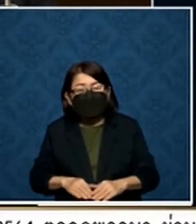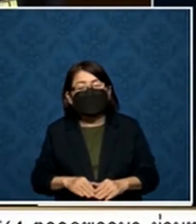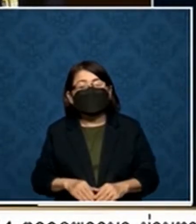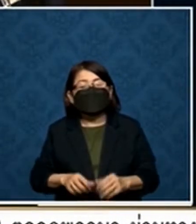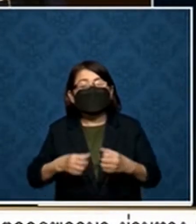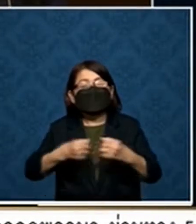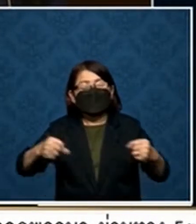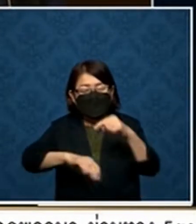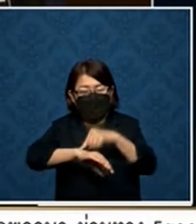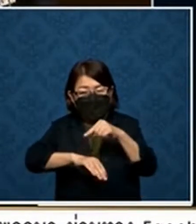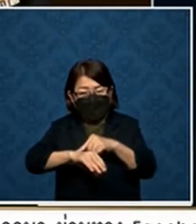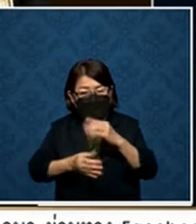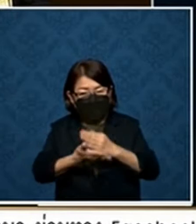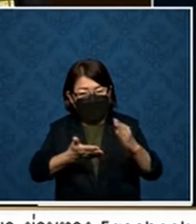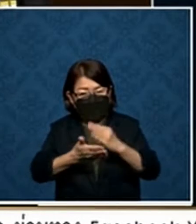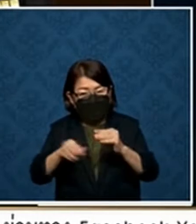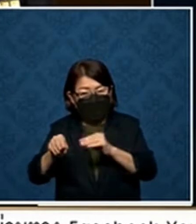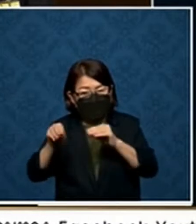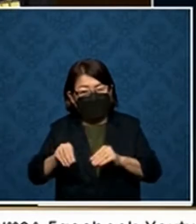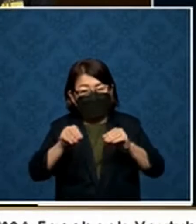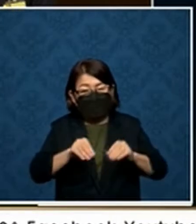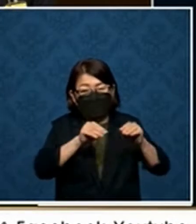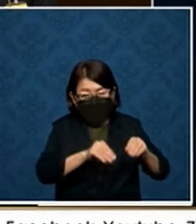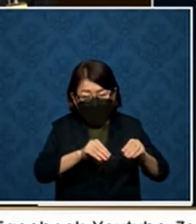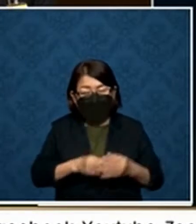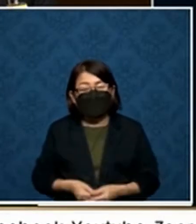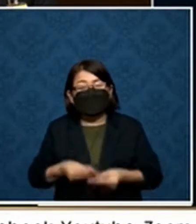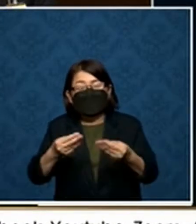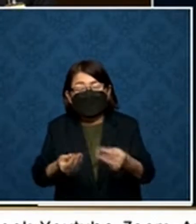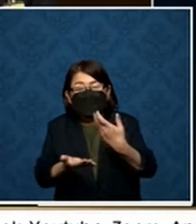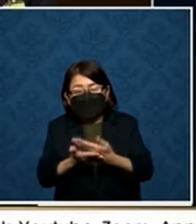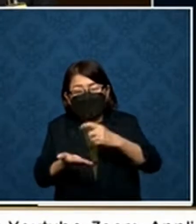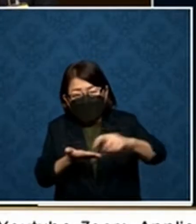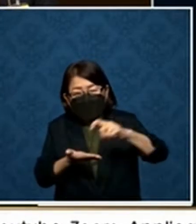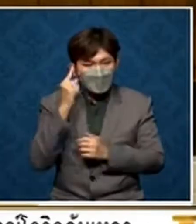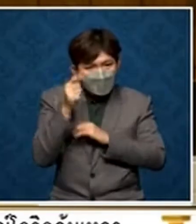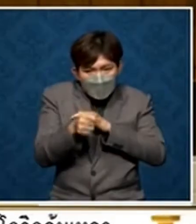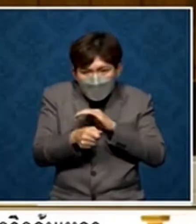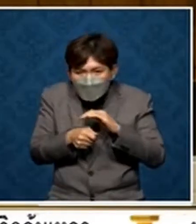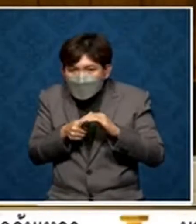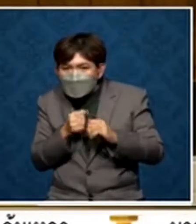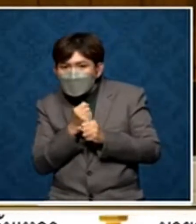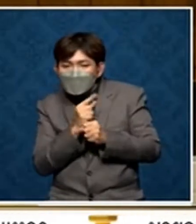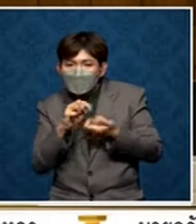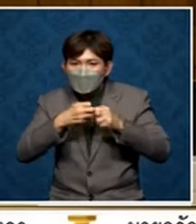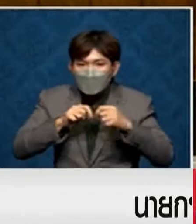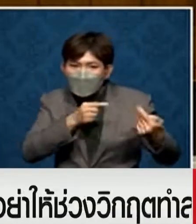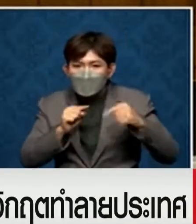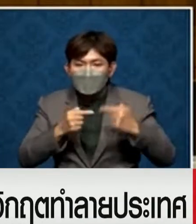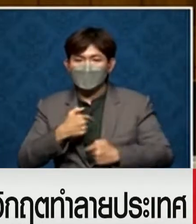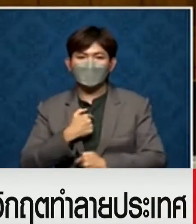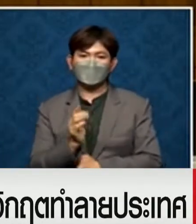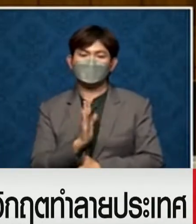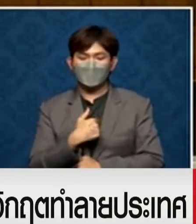อันเป็นผลพวงมาจากครูวิทย์นายกใช้คำนี้นะคะอย่าฉวยโอกาสช่วงวิกฤตโควิชนำเรื่อง GDPมาโจมตีเพราะว่า